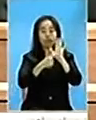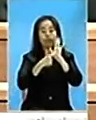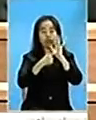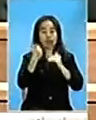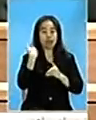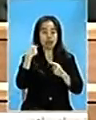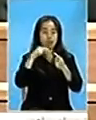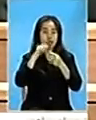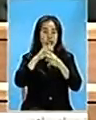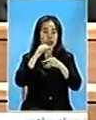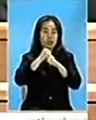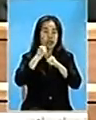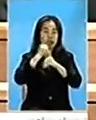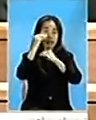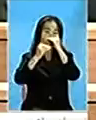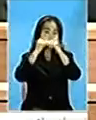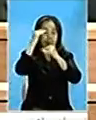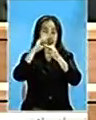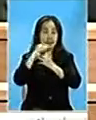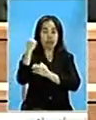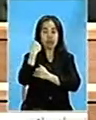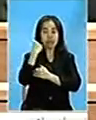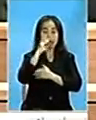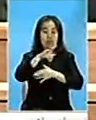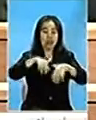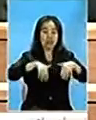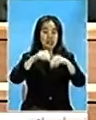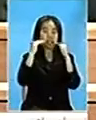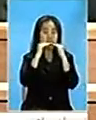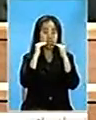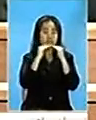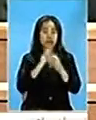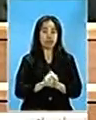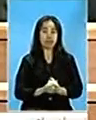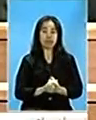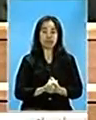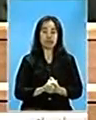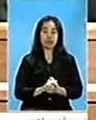จในการเสริมสร้างความเข้มแข็งของพลเมืองและสิทธิชุมชน